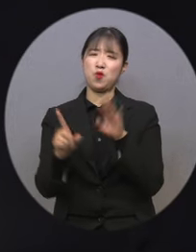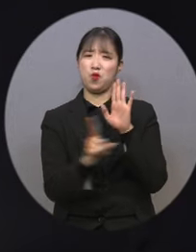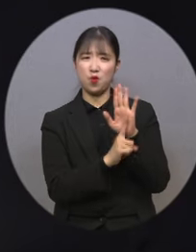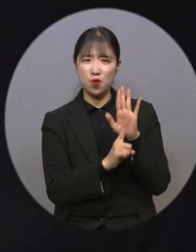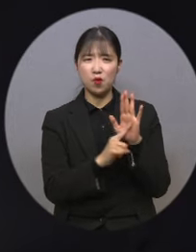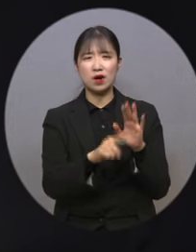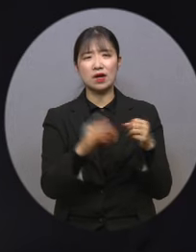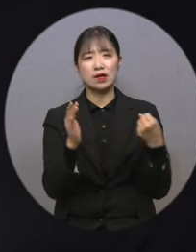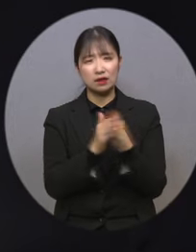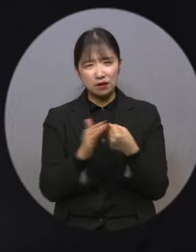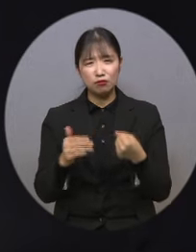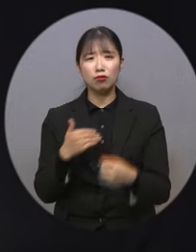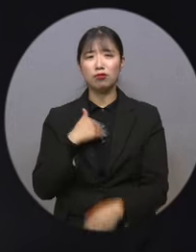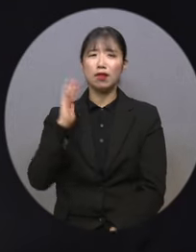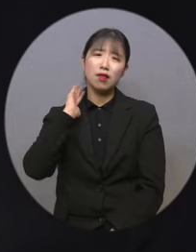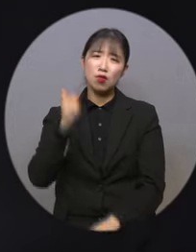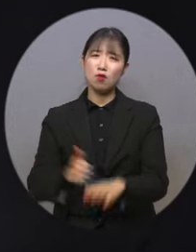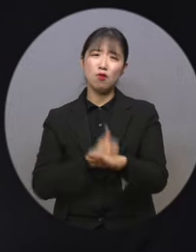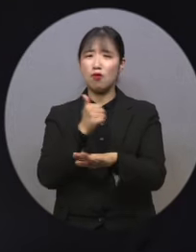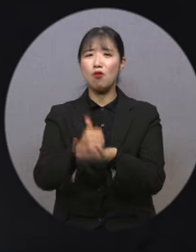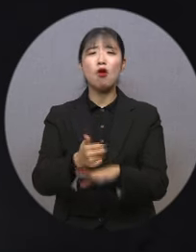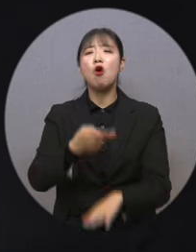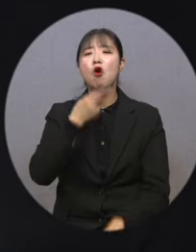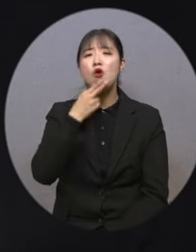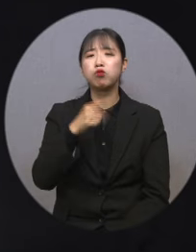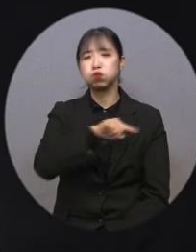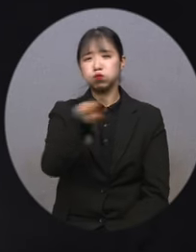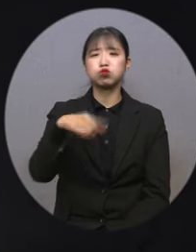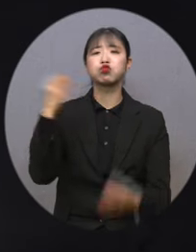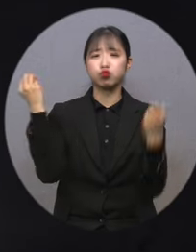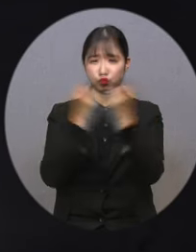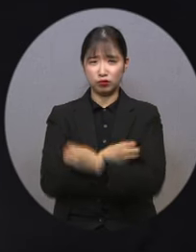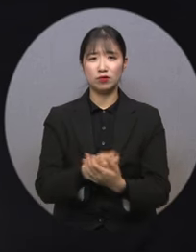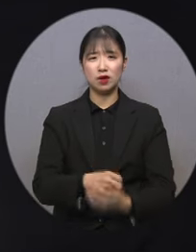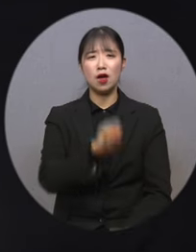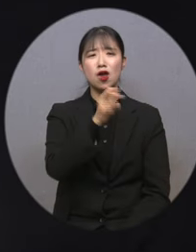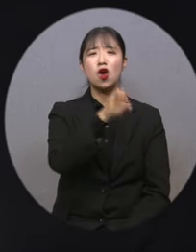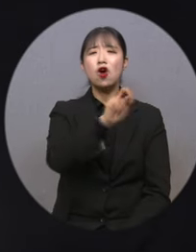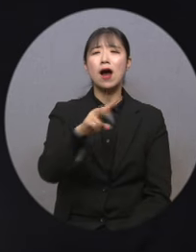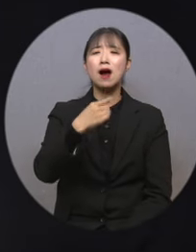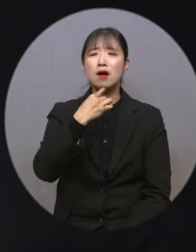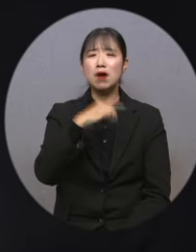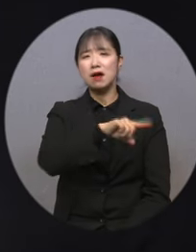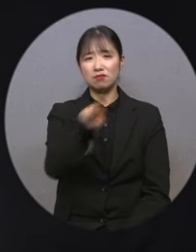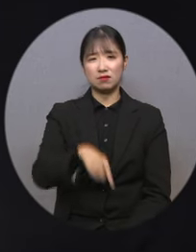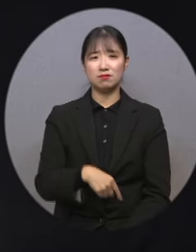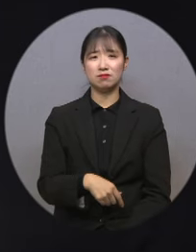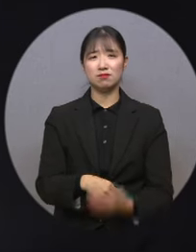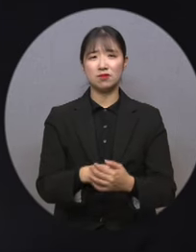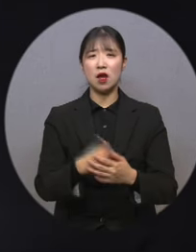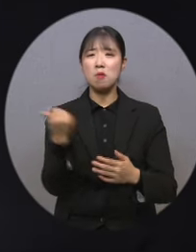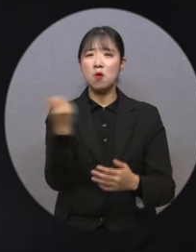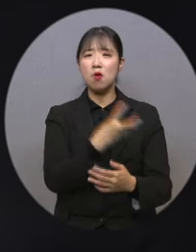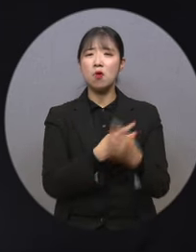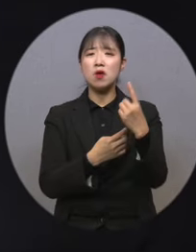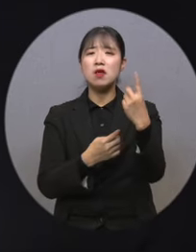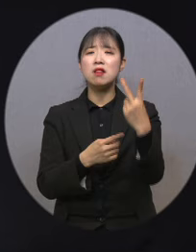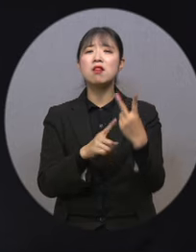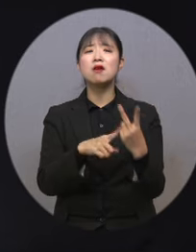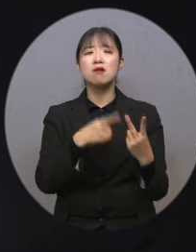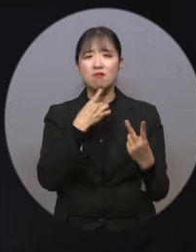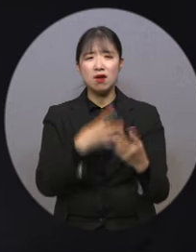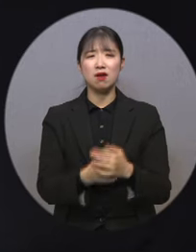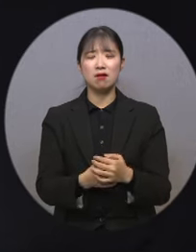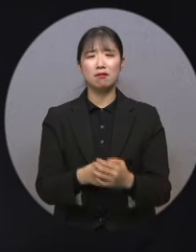이거 때문에 내가 대통령 안 나온 줄 알아요. 여야만 맨날 텔레비 나오니까 기호 1번, 2번만 있는 줄 알아. 안철수하고 뭐